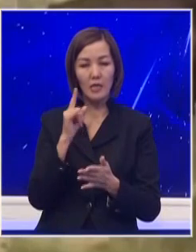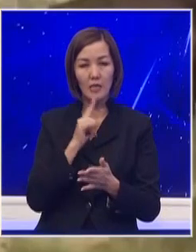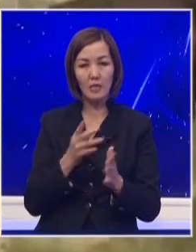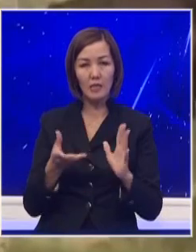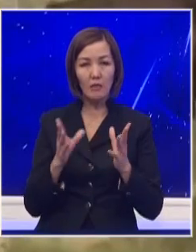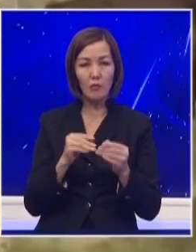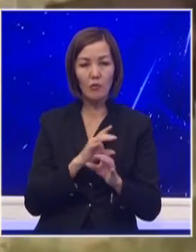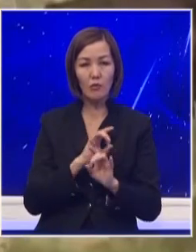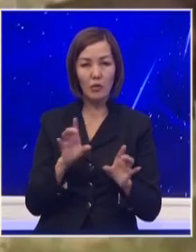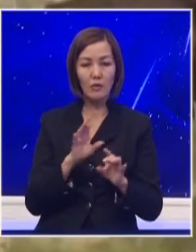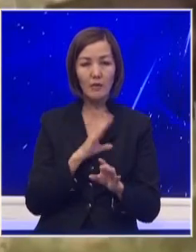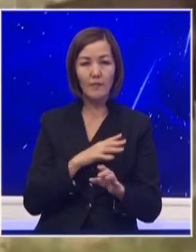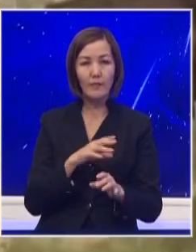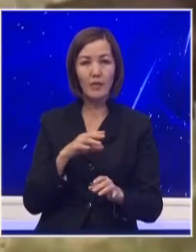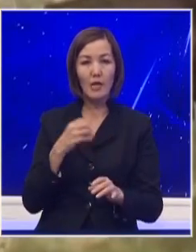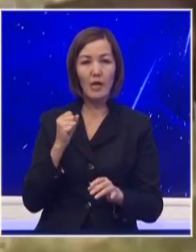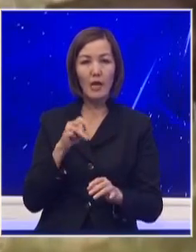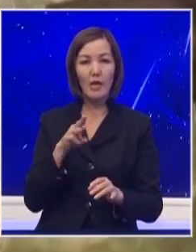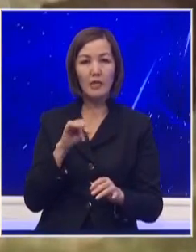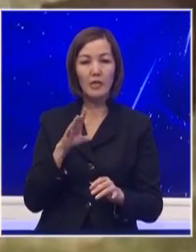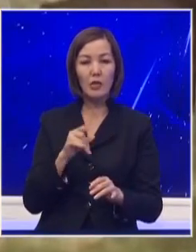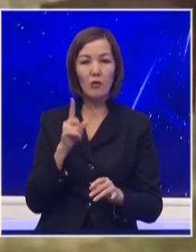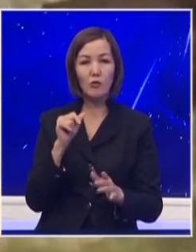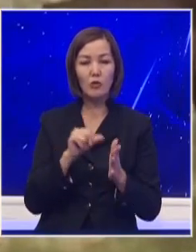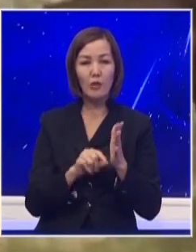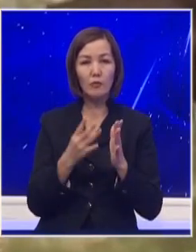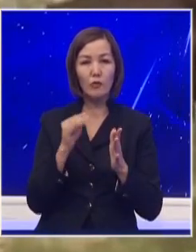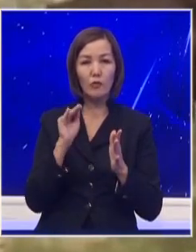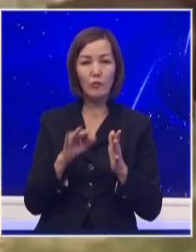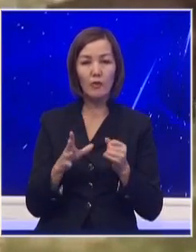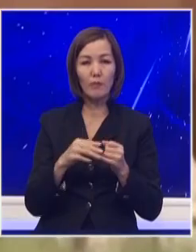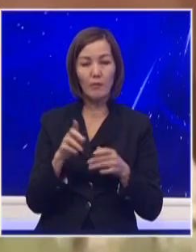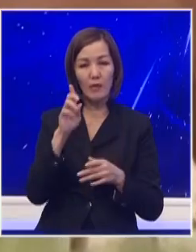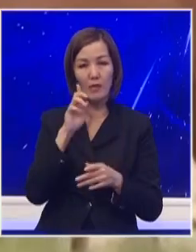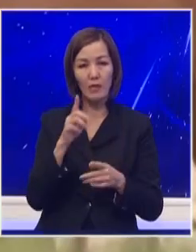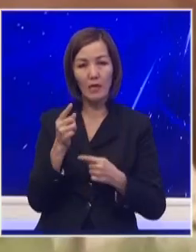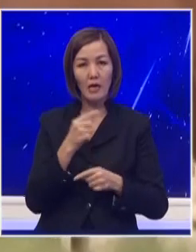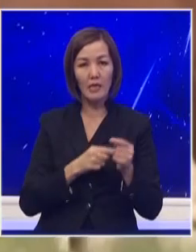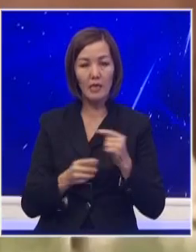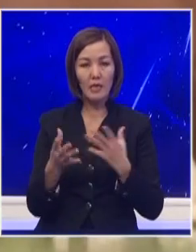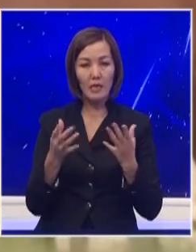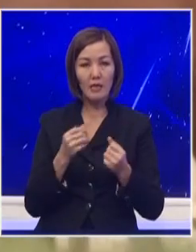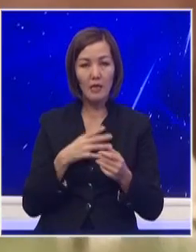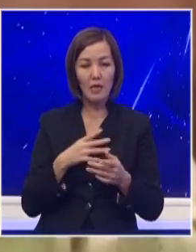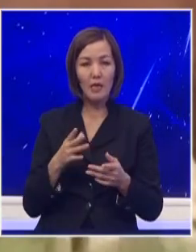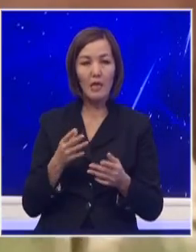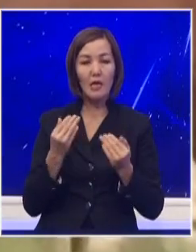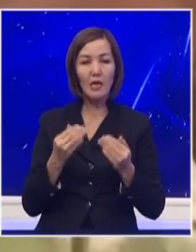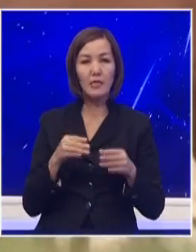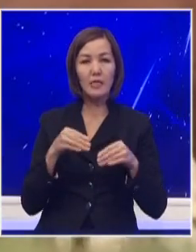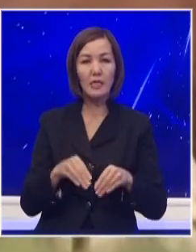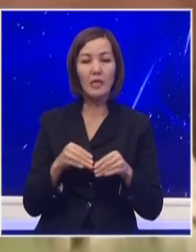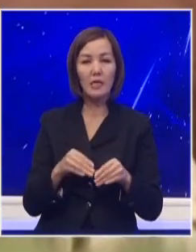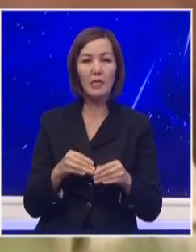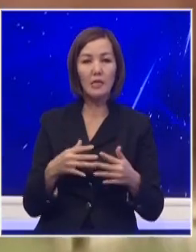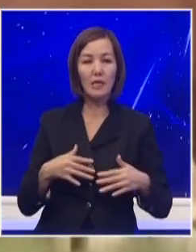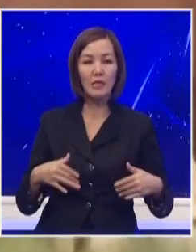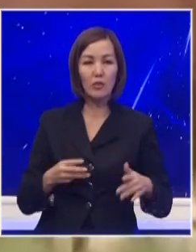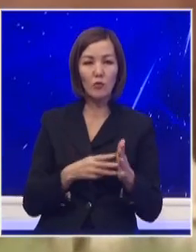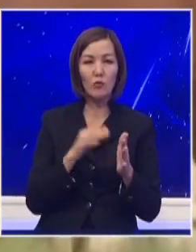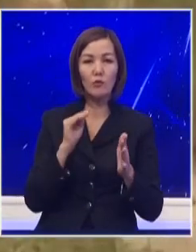бастады. Өткен күн әлеуметтік желіде Шираз қаласында ондаған мектеп оқушы Сахар көшелерімен шерулеткен жайлы бейне жазба тарады. Бейне кадрда қыз